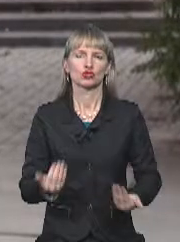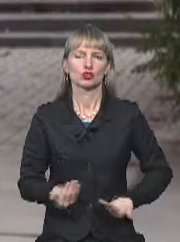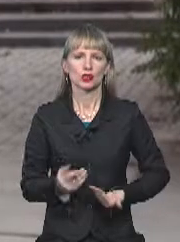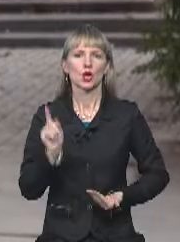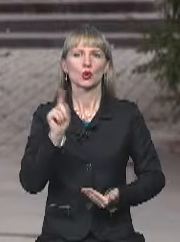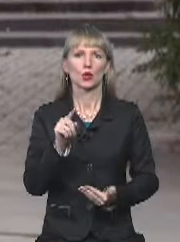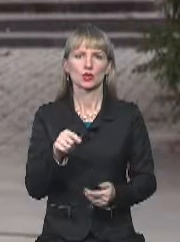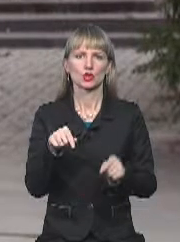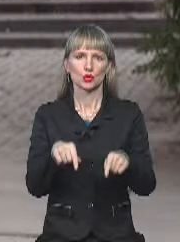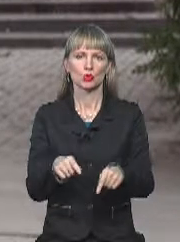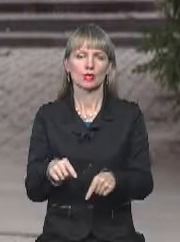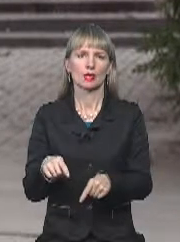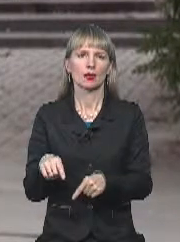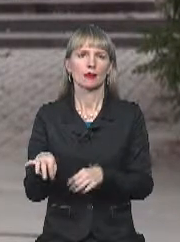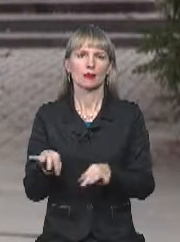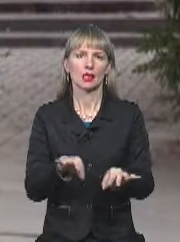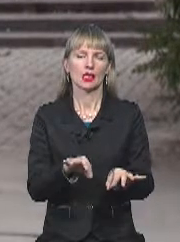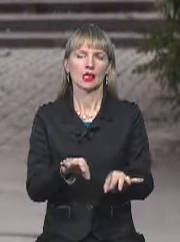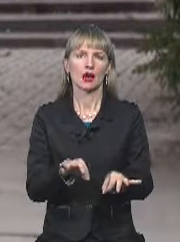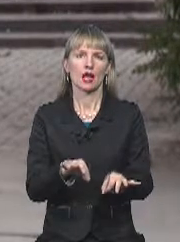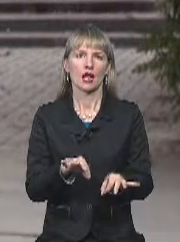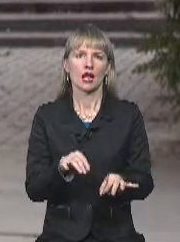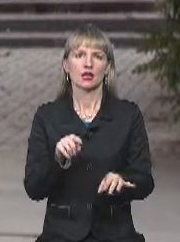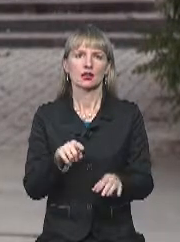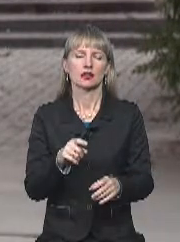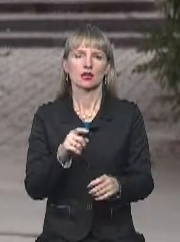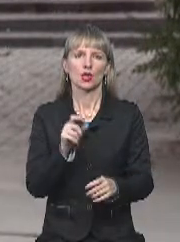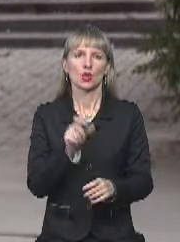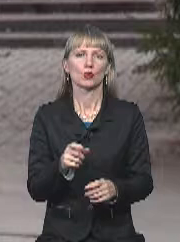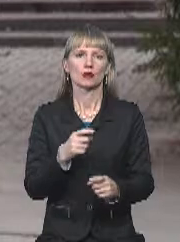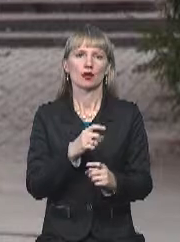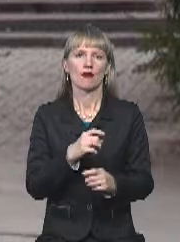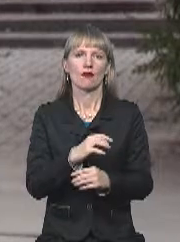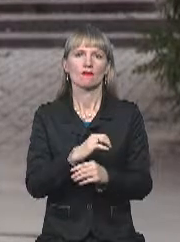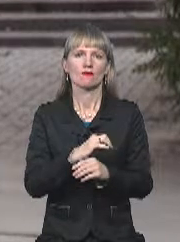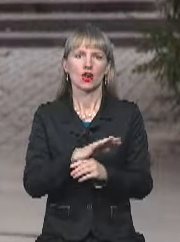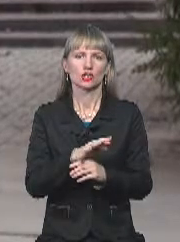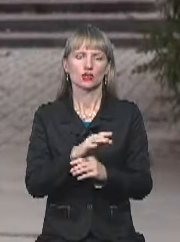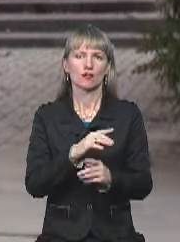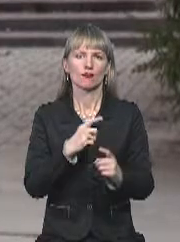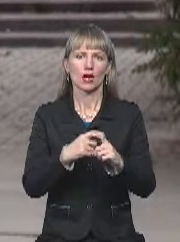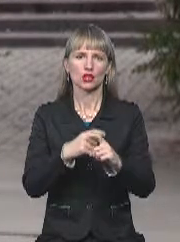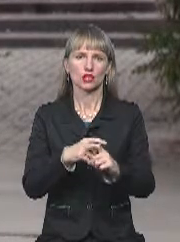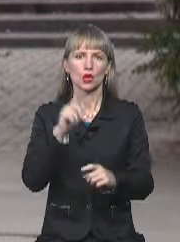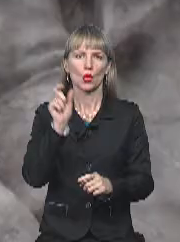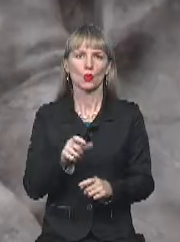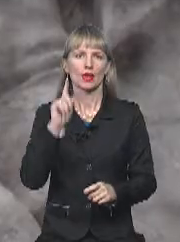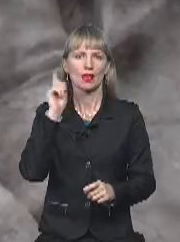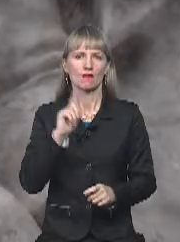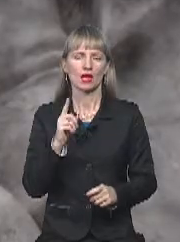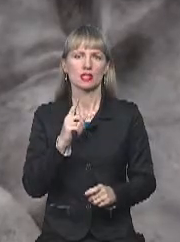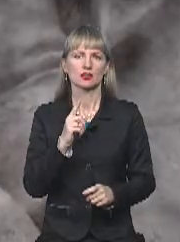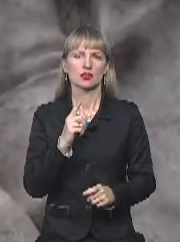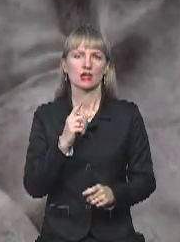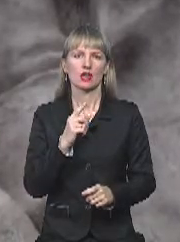Тоді сюди приїхали праправнуки тих фашистів, які розстрілювали на цьому місці людей єврейської національності.